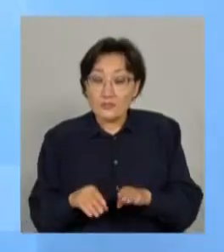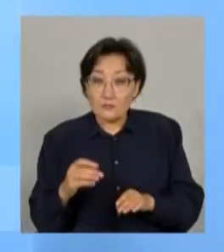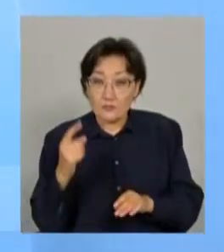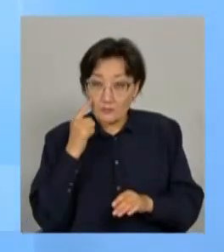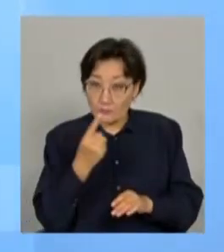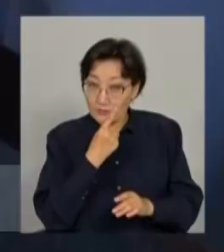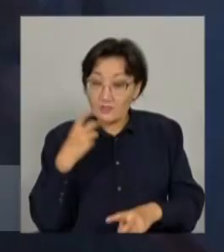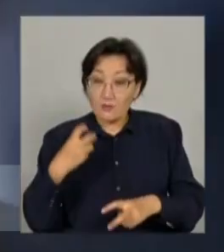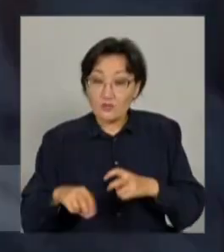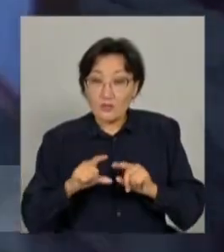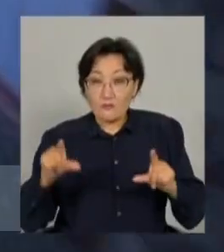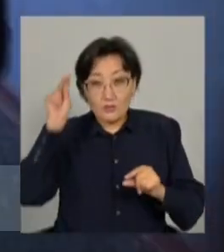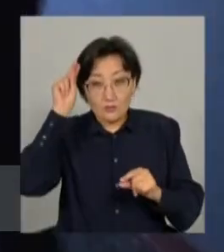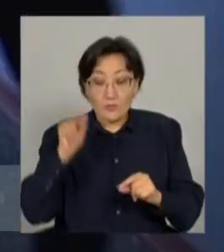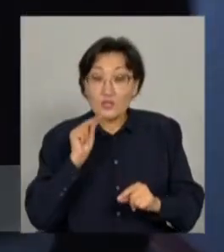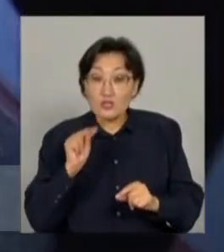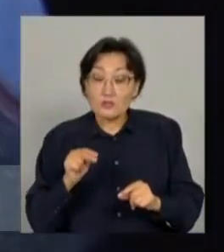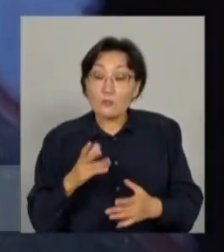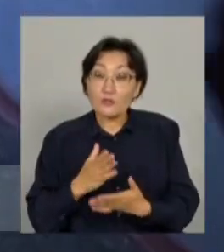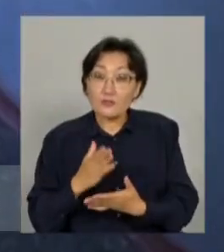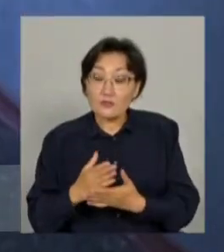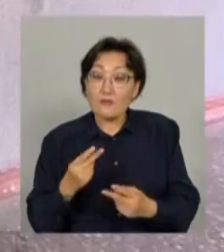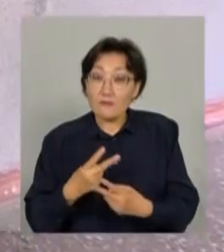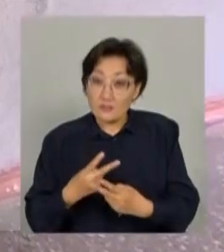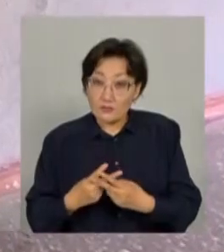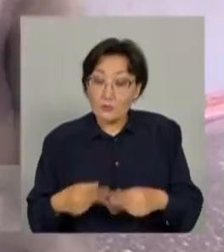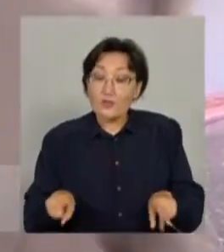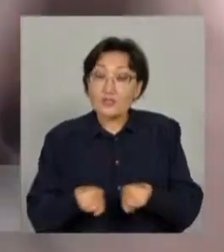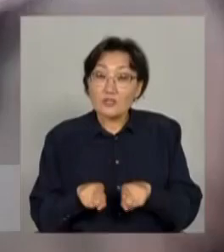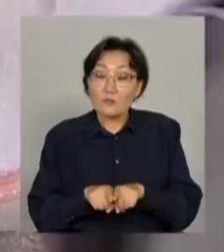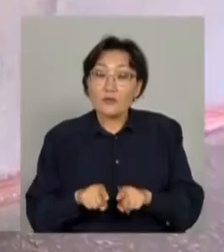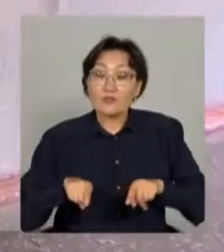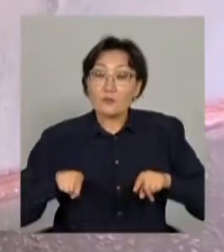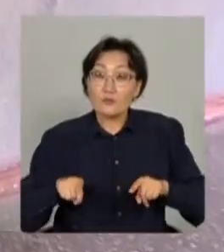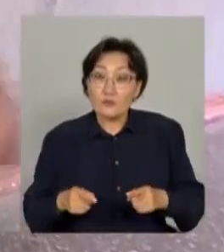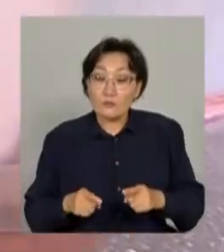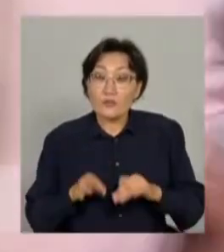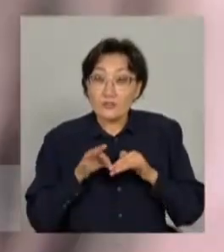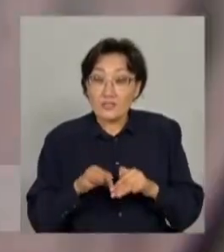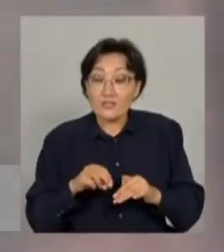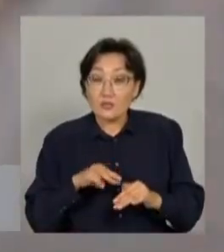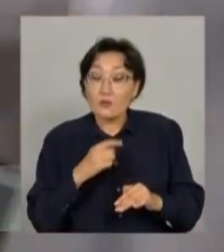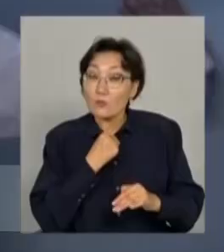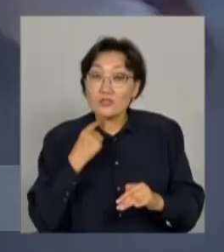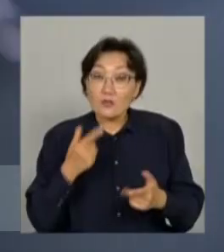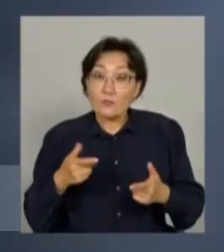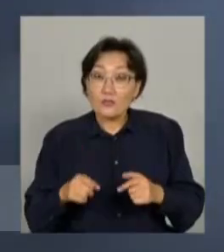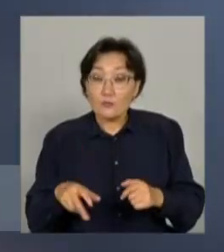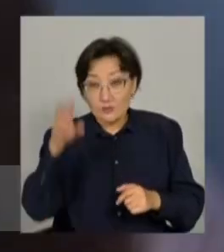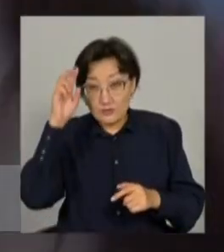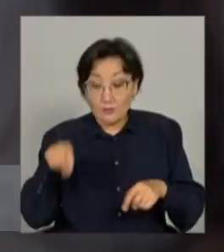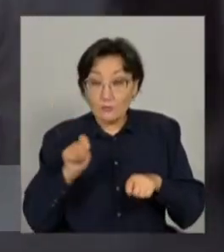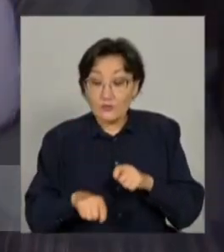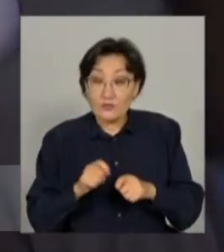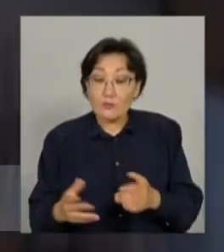на нарушения в школе. Подозреваемая находится в ВВС. Аналогичные задержания ревизоров произошли и в Талдыкургане, где госаудитор